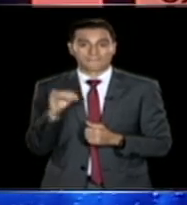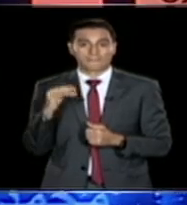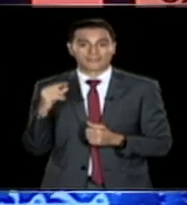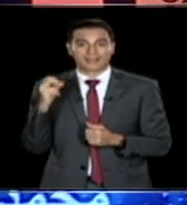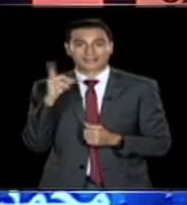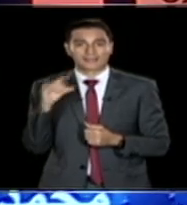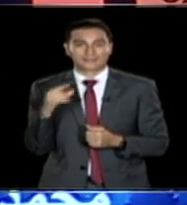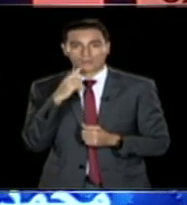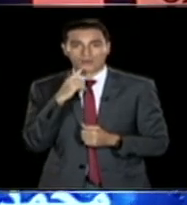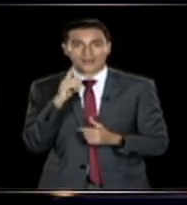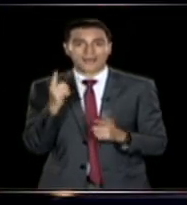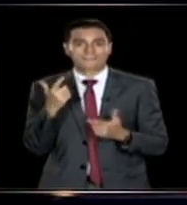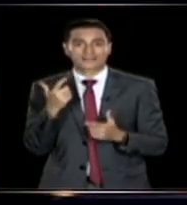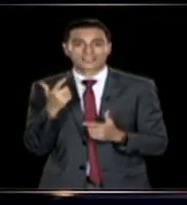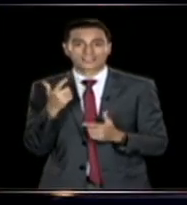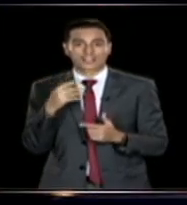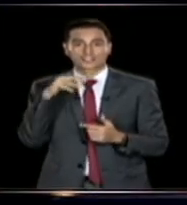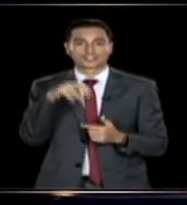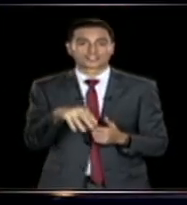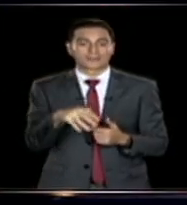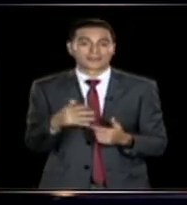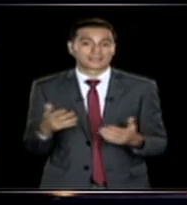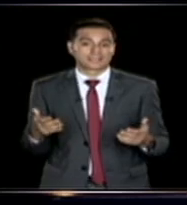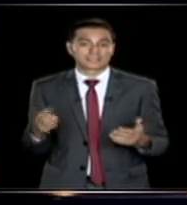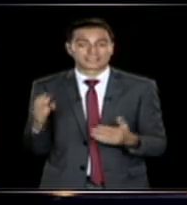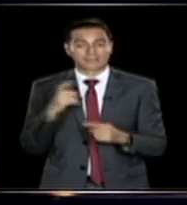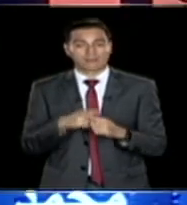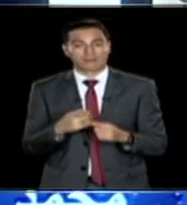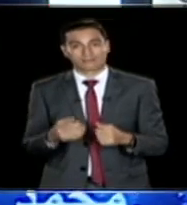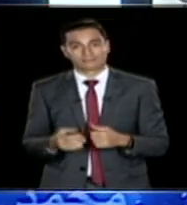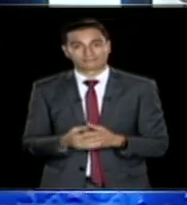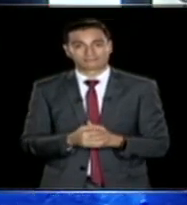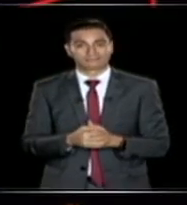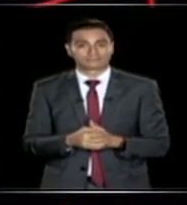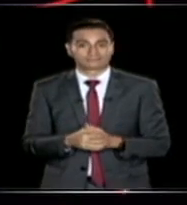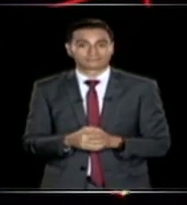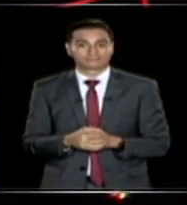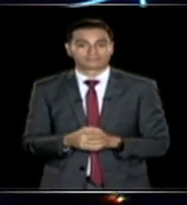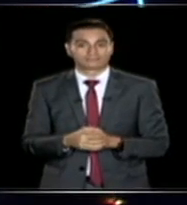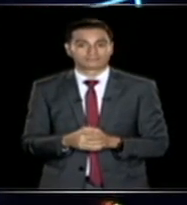محمد أدري؟ أمريكا الشمالية. أمريكا الشمالية إجابة خاطئة.